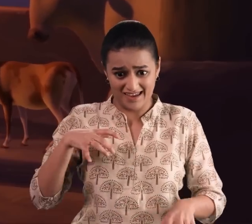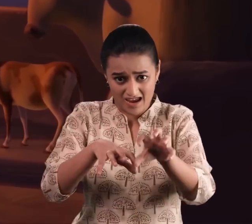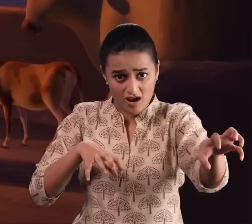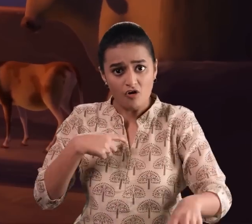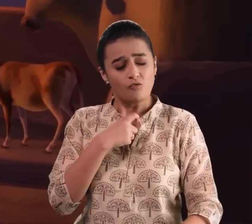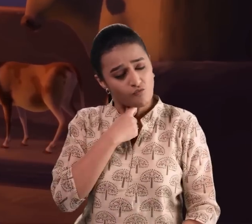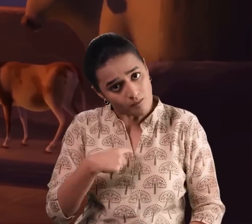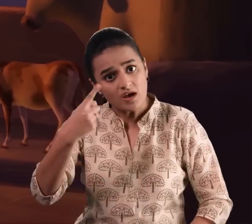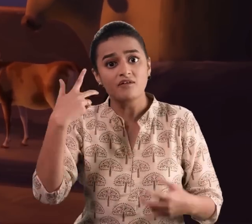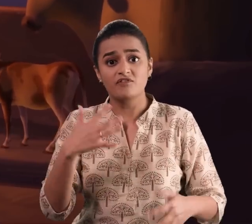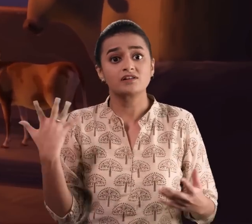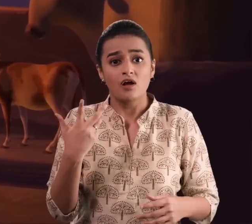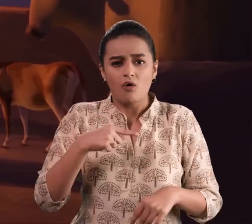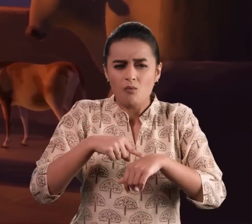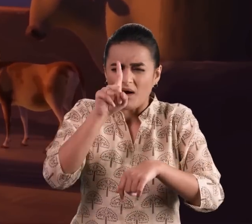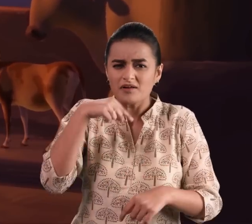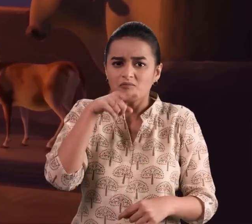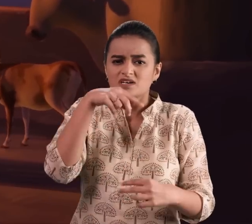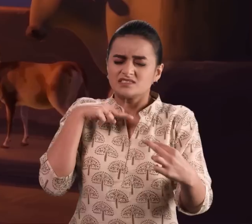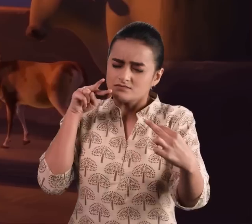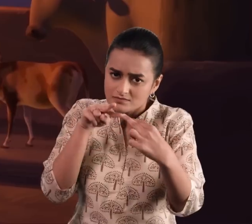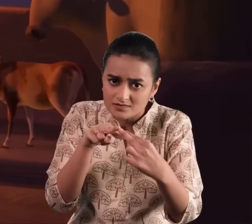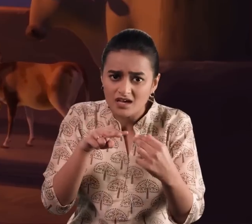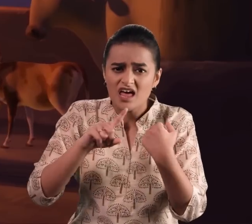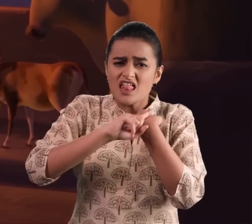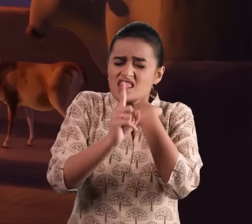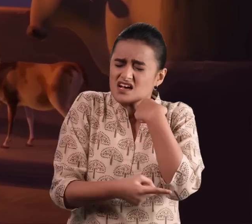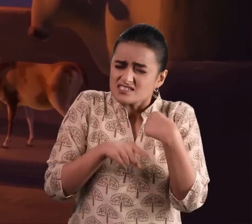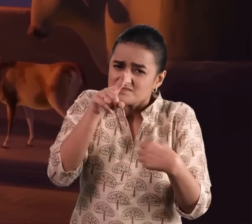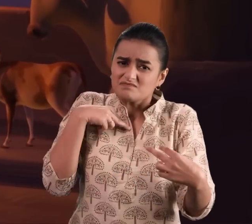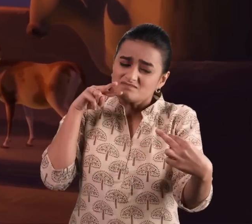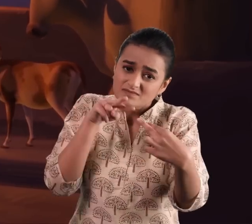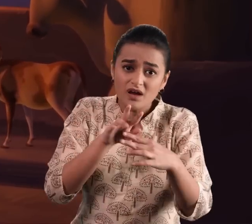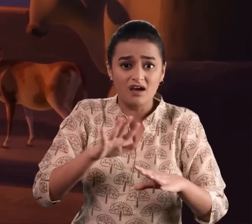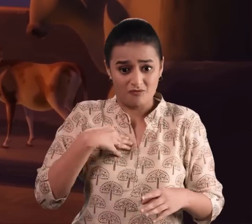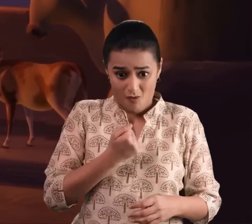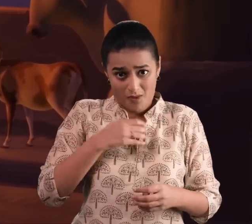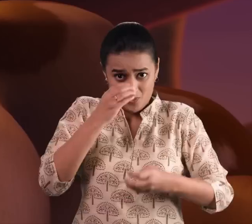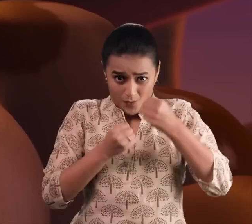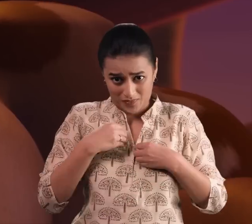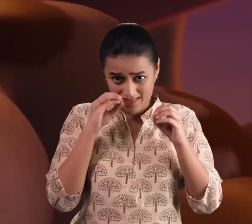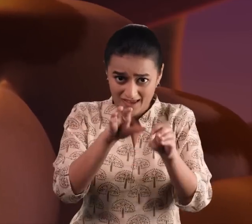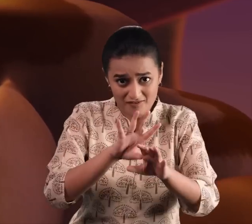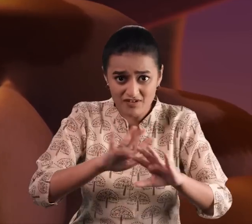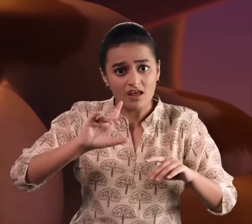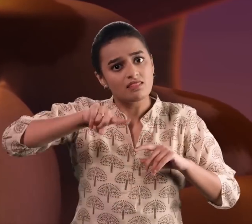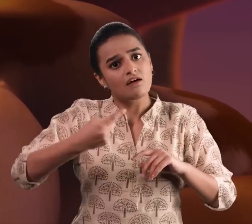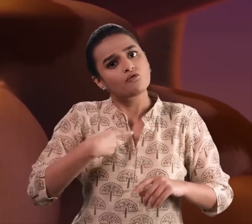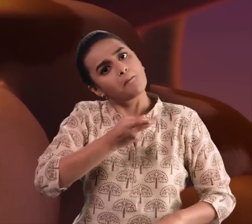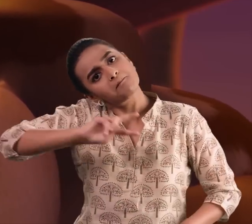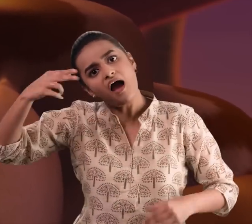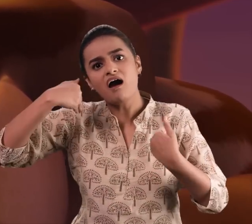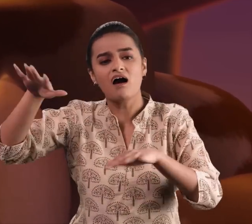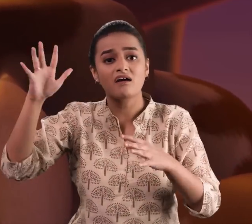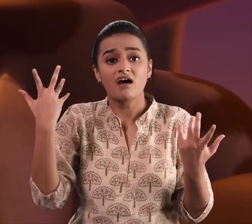मैंने उस बाघ को वचन दिया है कि मैं तुम्हें एक बार देख सकूं, बस अंतिम बार। तुम्हें अपना दूध पिलाकर कल वापस